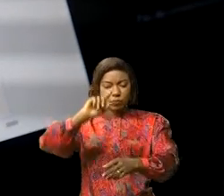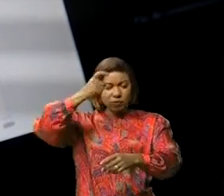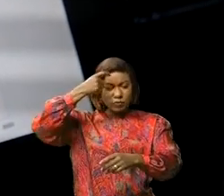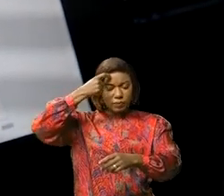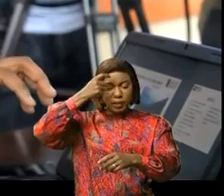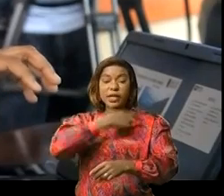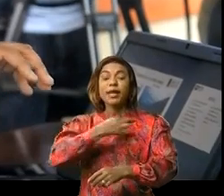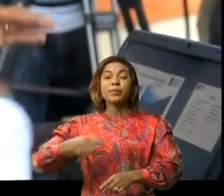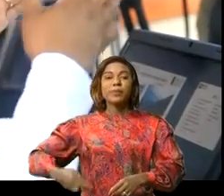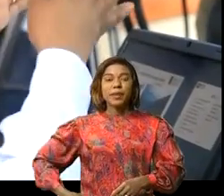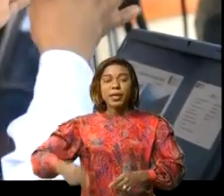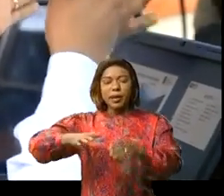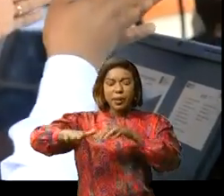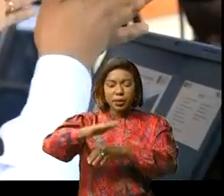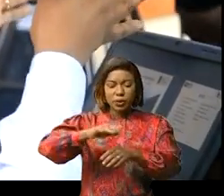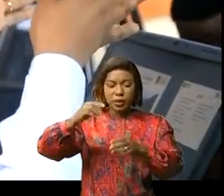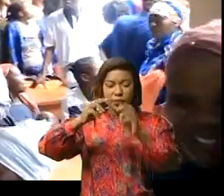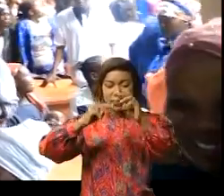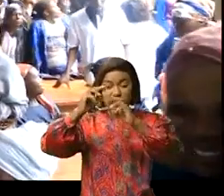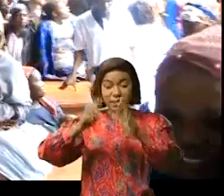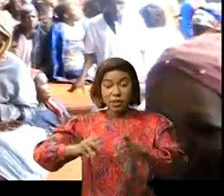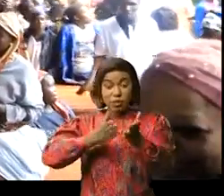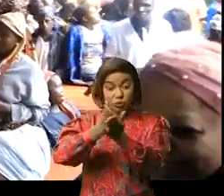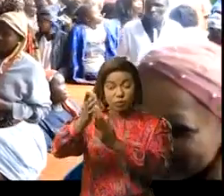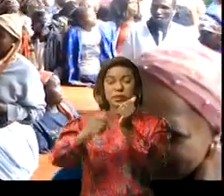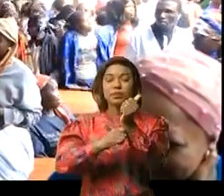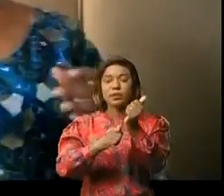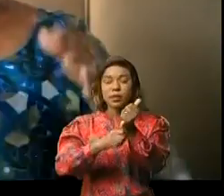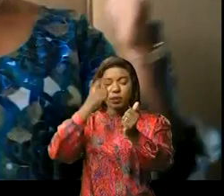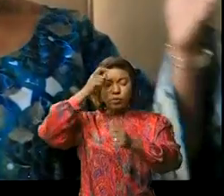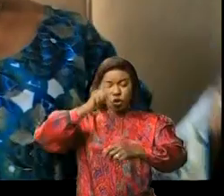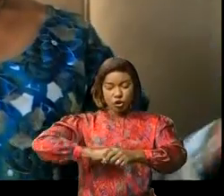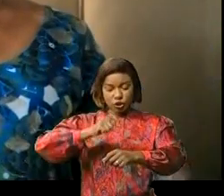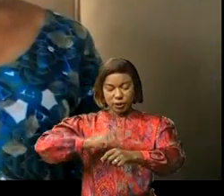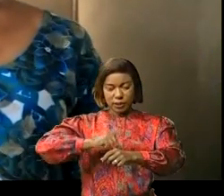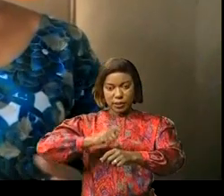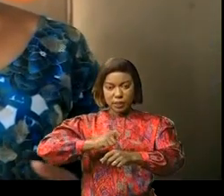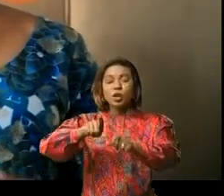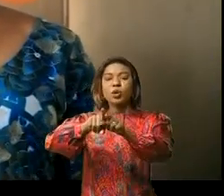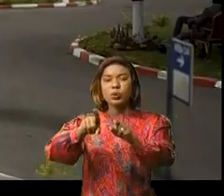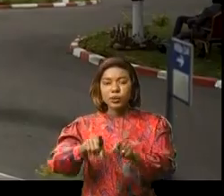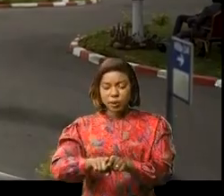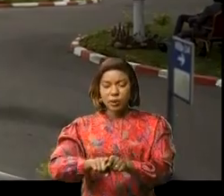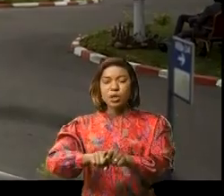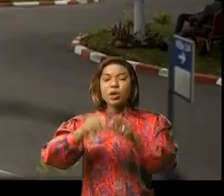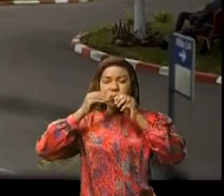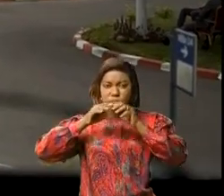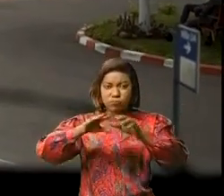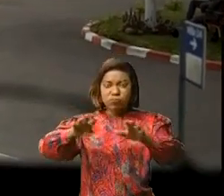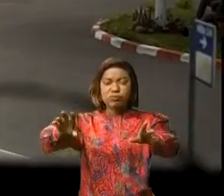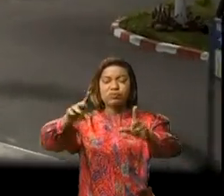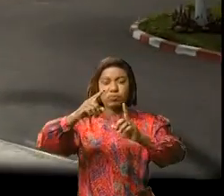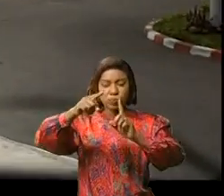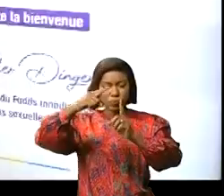de la République à travers le ministère des Droits Humains dans le cadre de la justice transitionnelle et son écho retentit